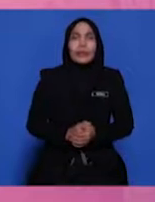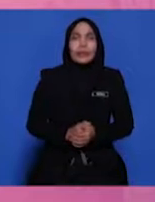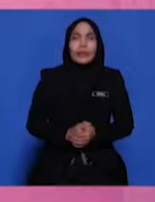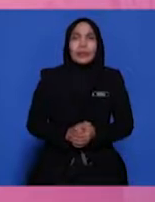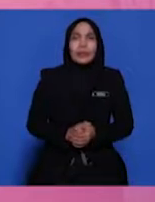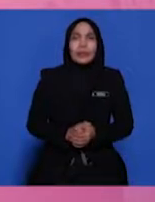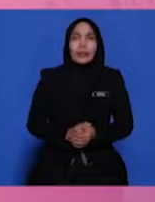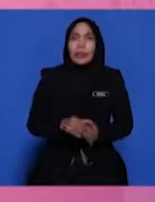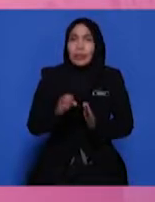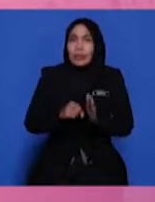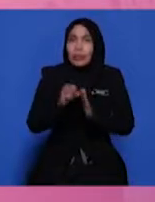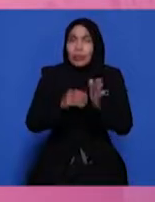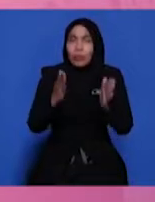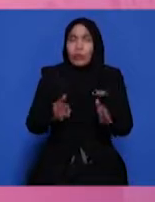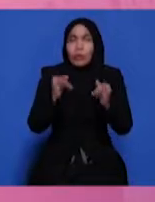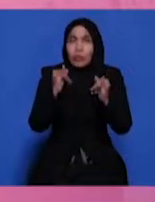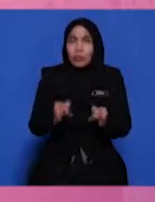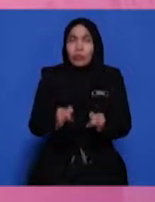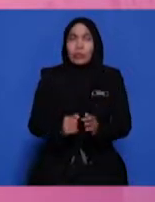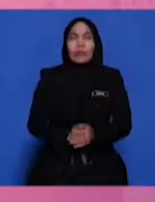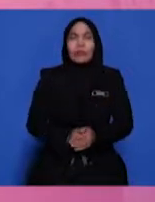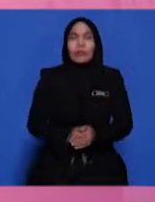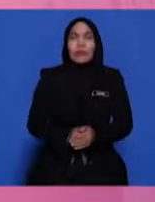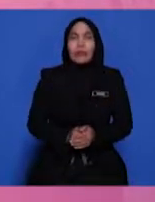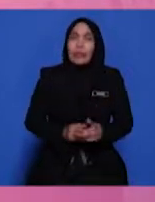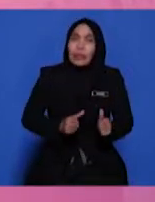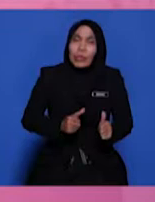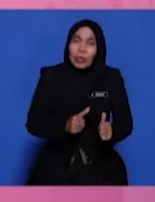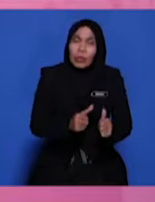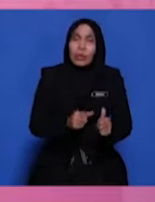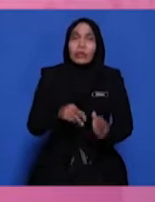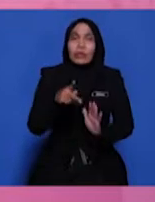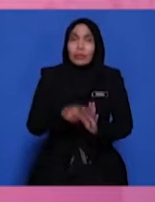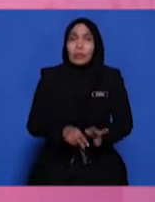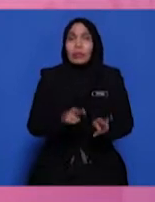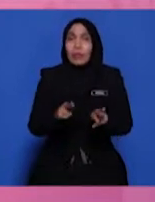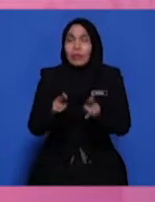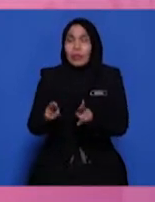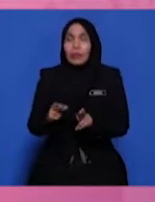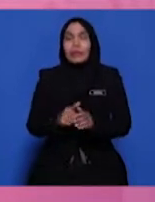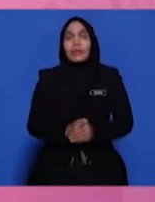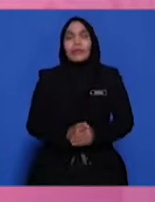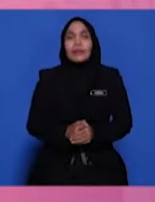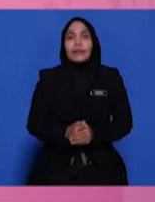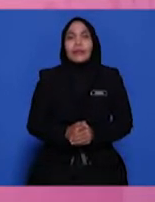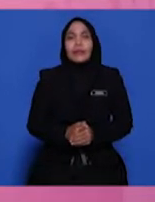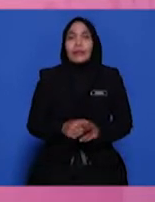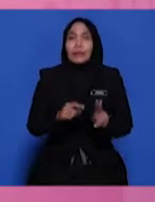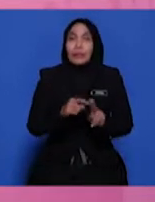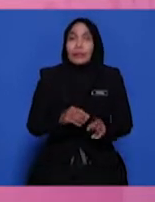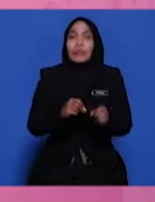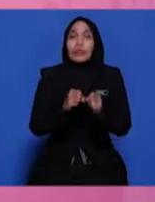kewangan, seseorang individu haruslah mengikuti perancangan pada peringkat awal.